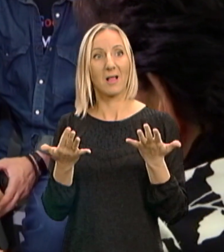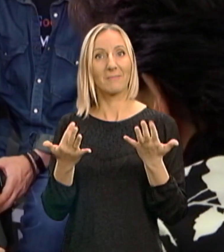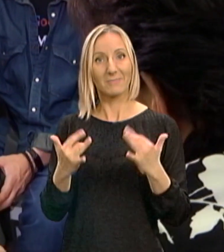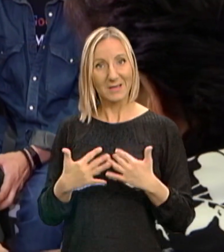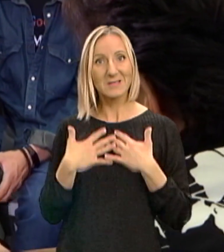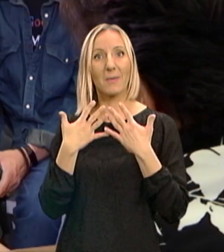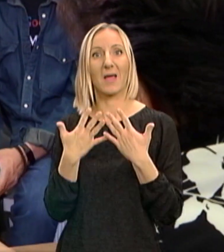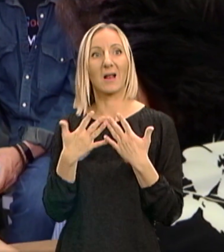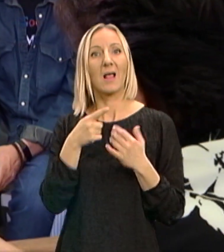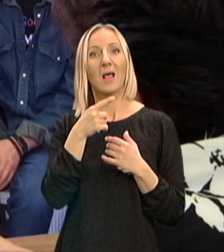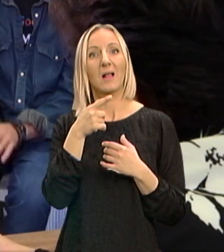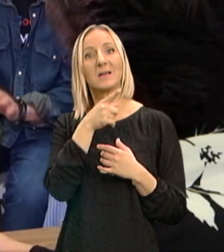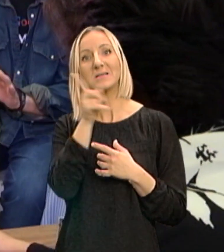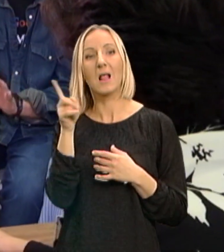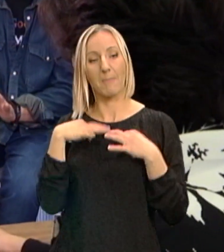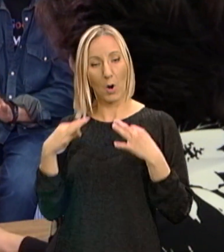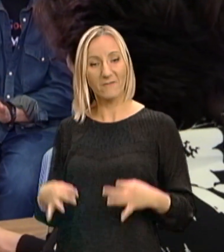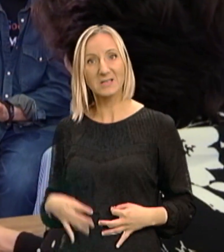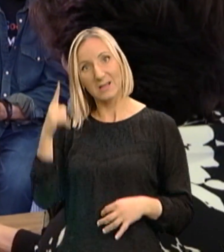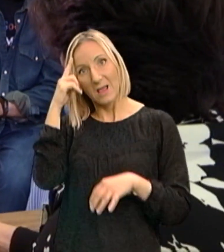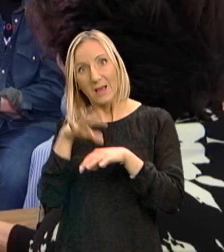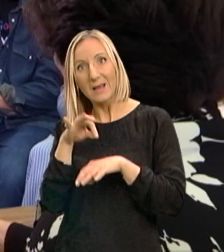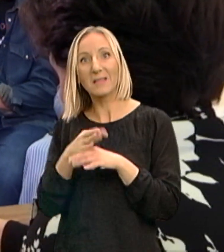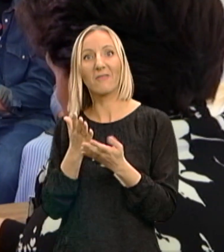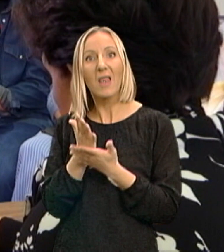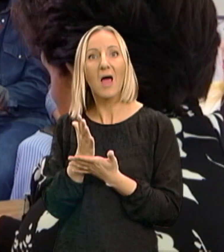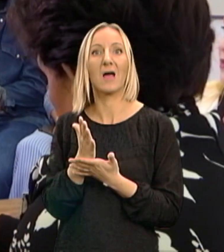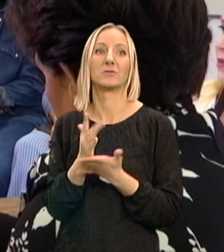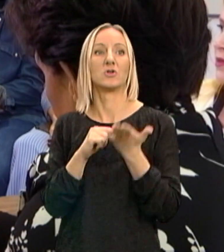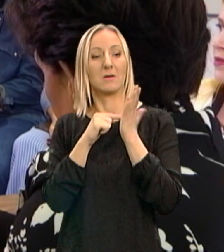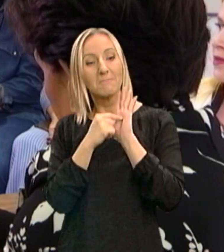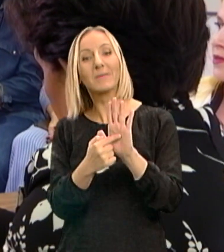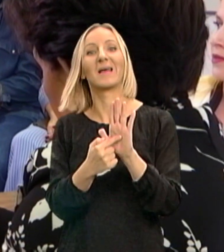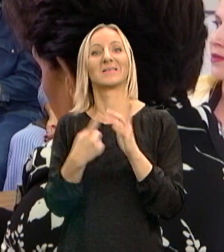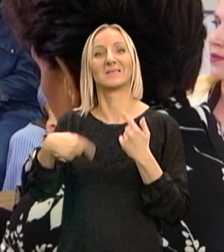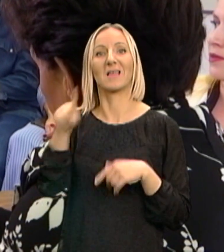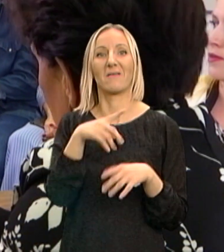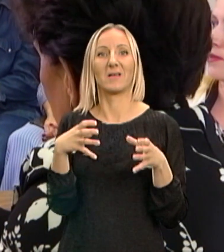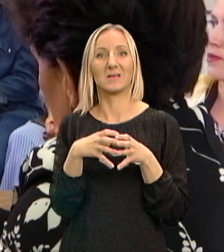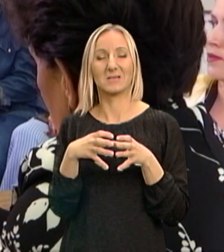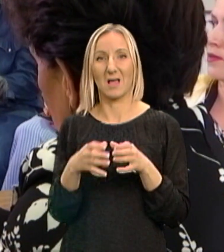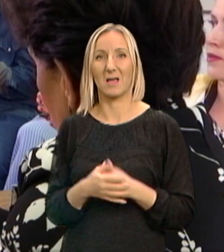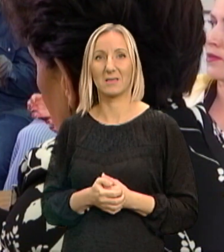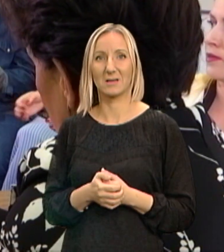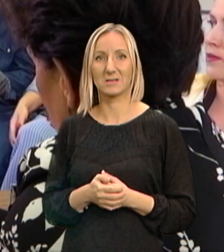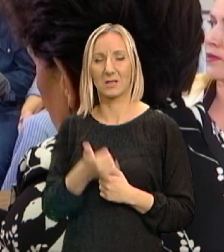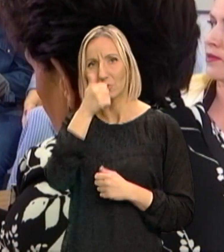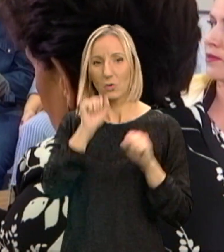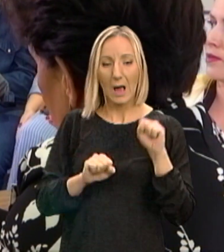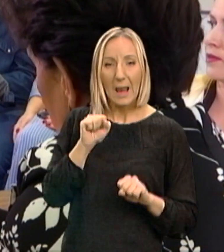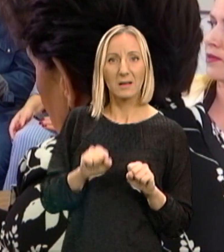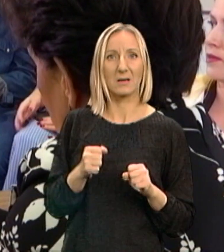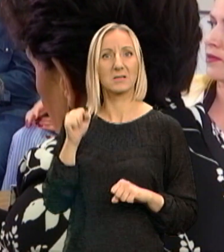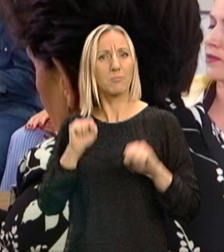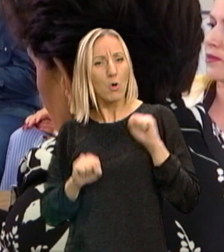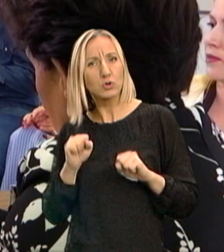inspiraciju profesionalaca da se na kreativan način predstave zajednici karakteristike, sposobnosti, talenti